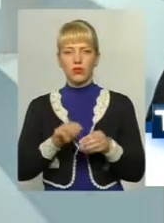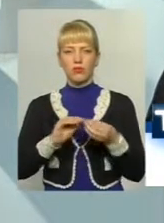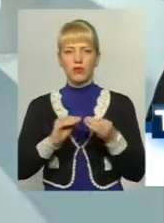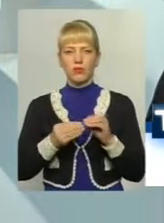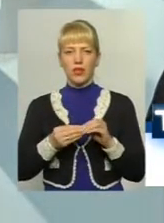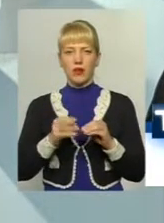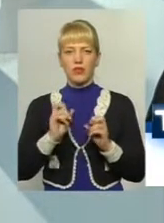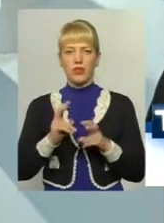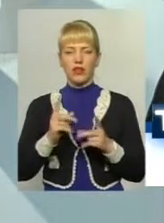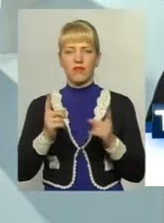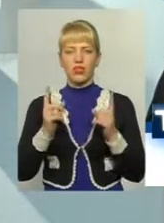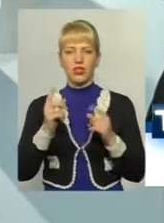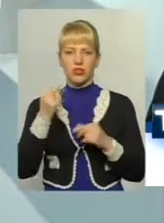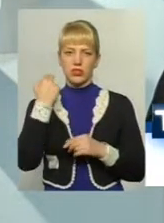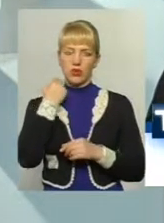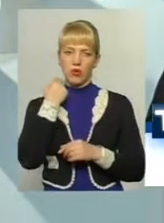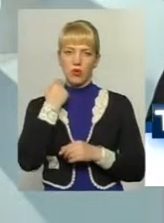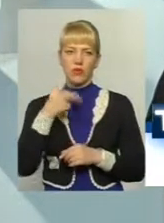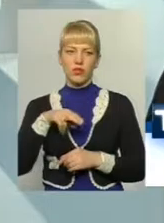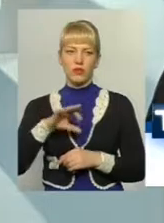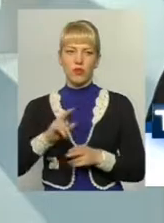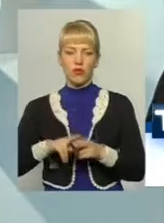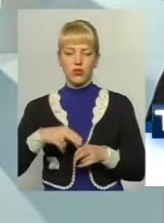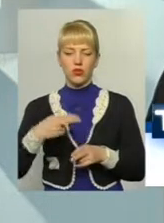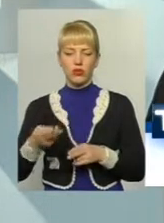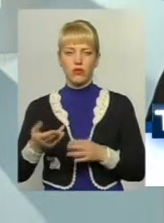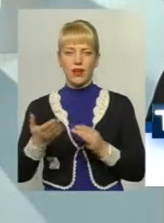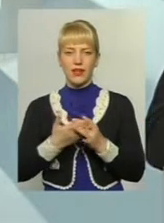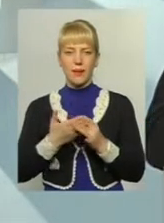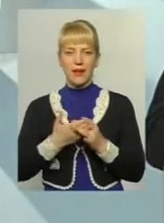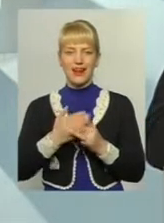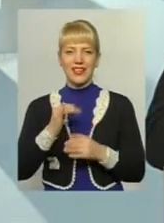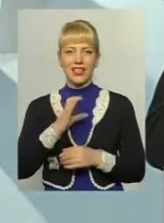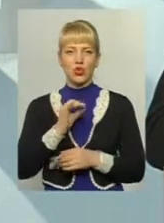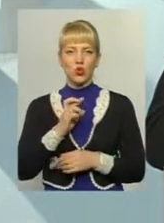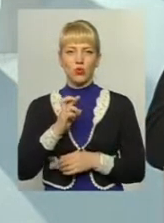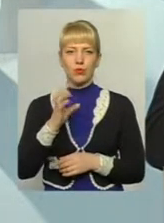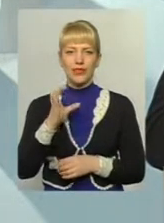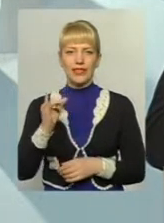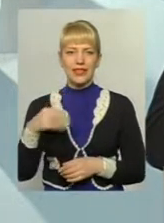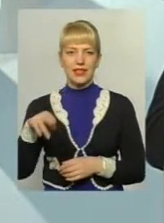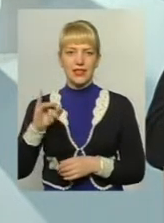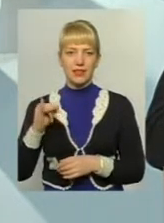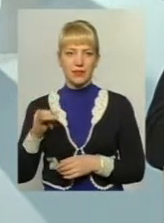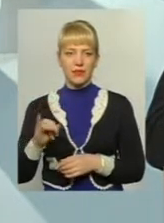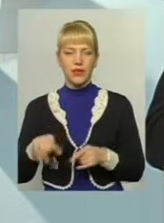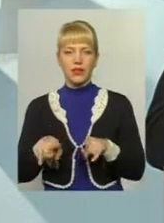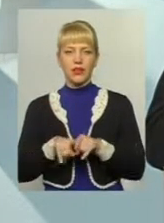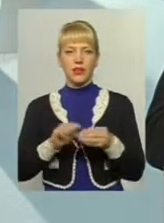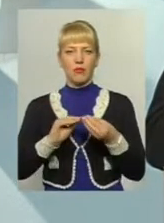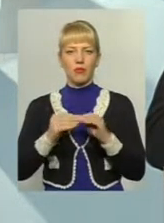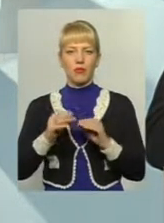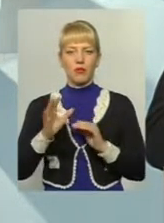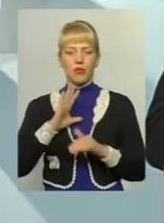І другі проблеми – це породжені безпосередньо державою. Почну із останнього. На сьогодні